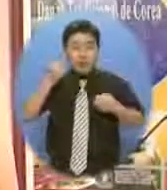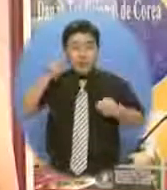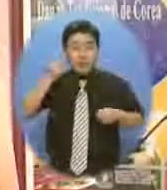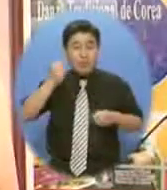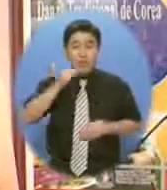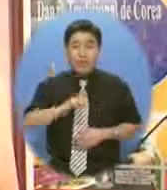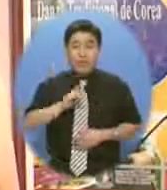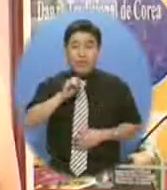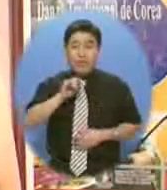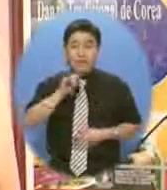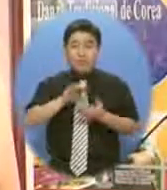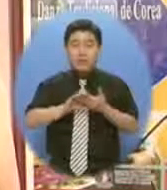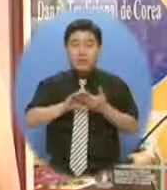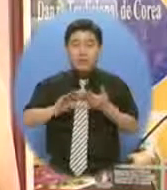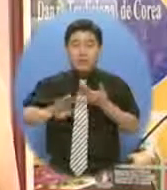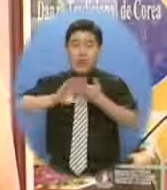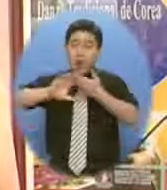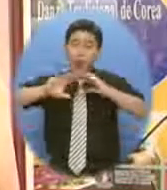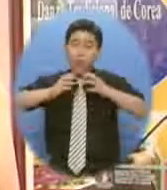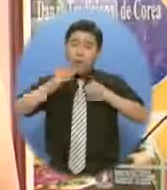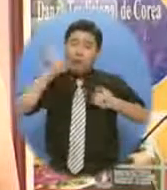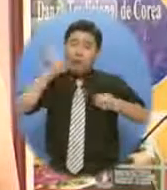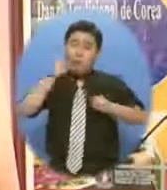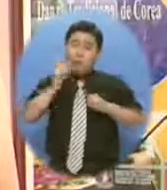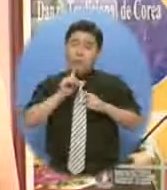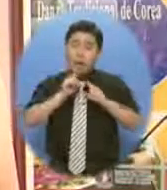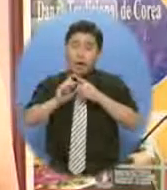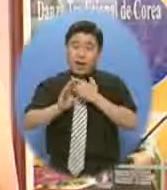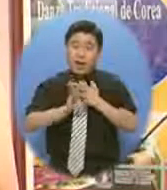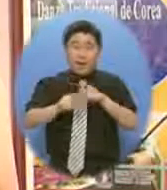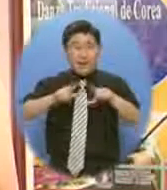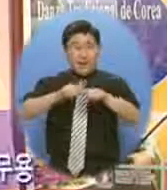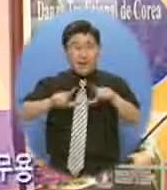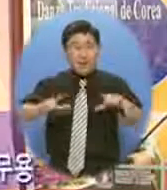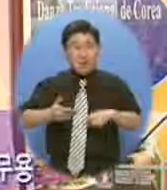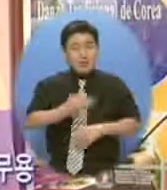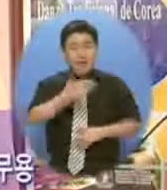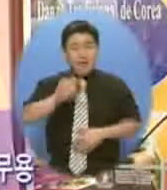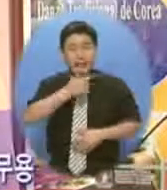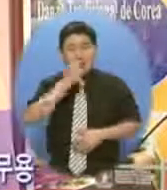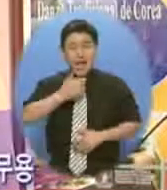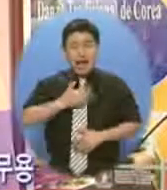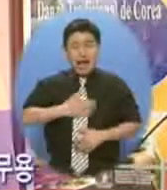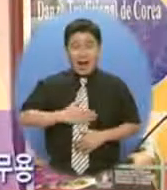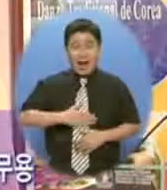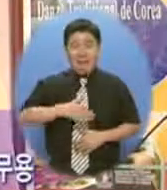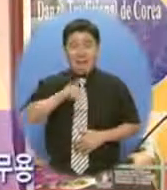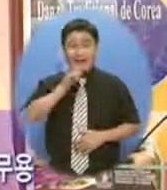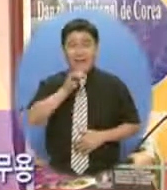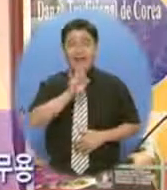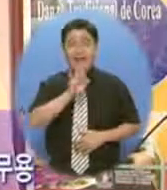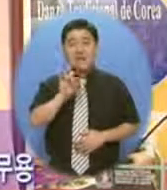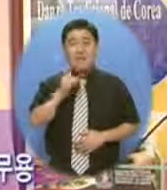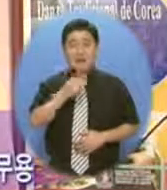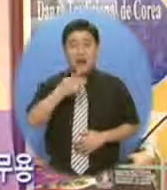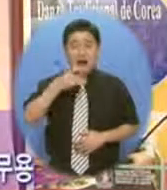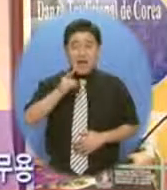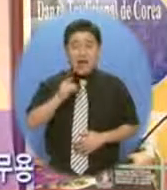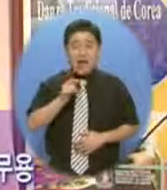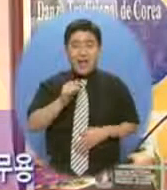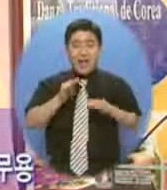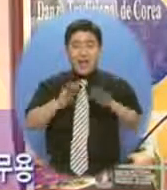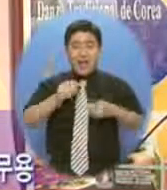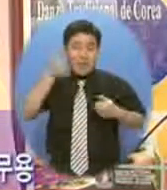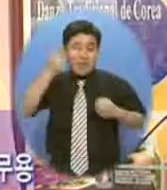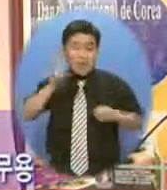칭하고 있습니다. 외국 무용 하면은 일반적으로 여러분들이 들어서 알고 있는 발레와 현대 무용을 들 수